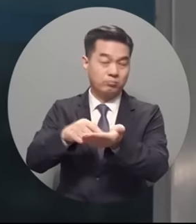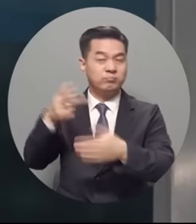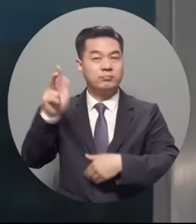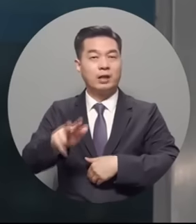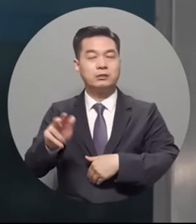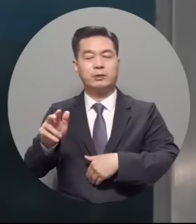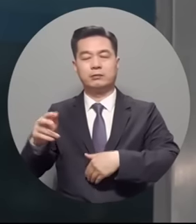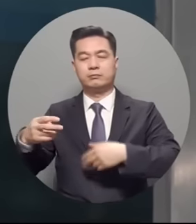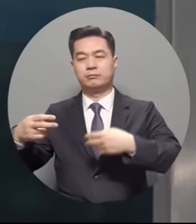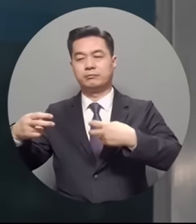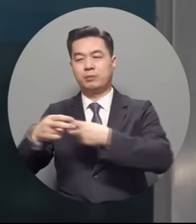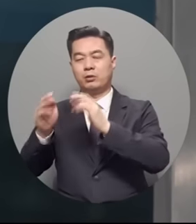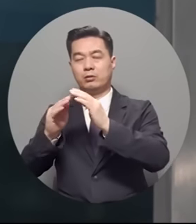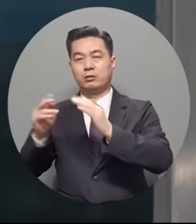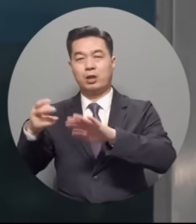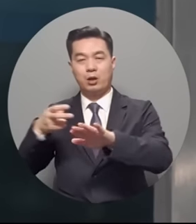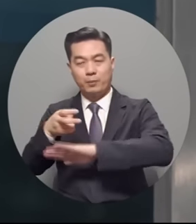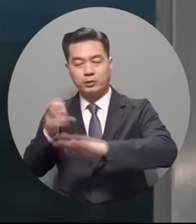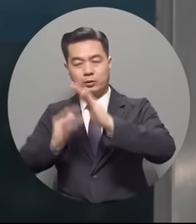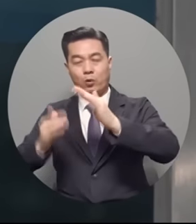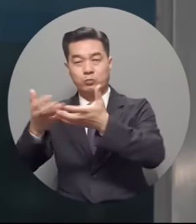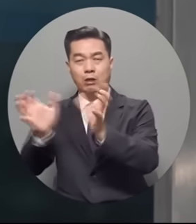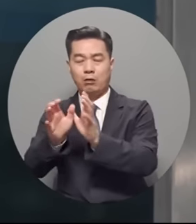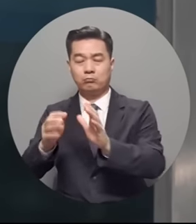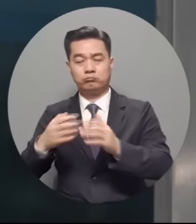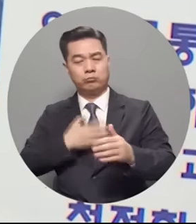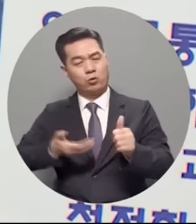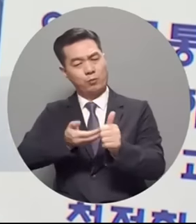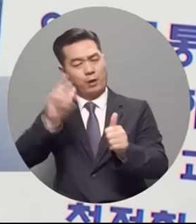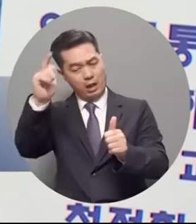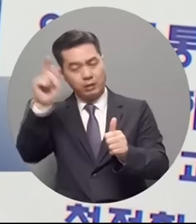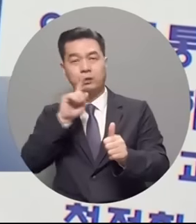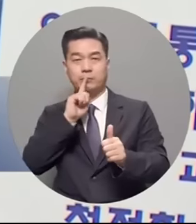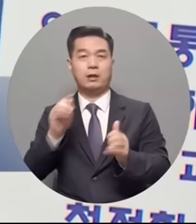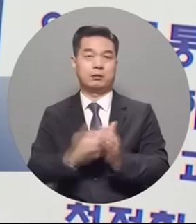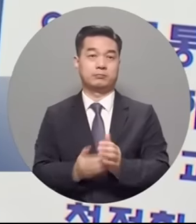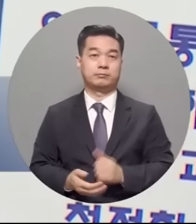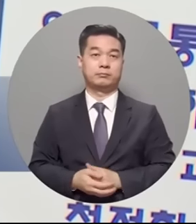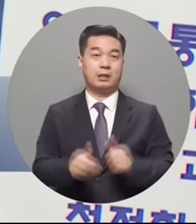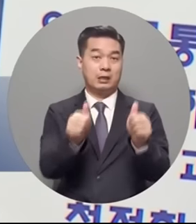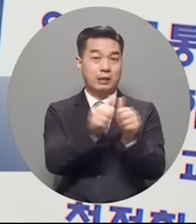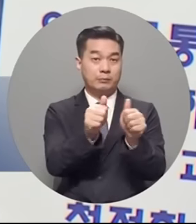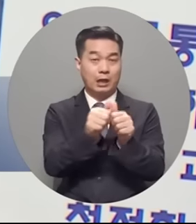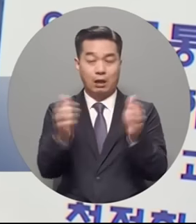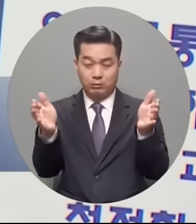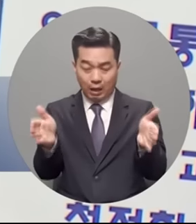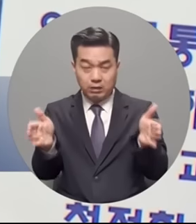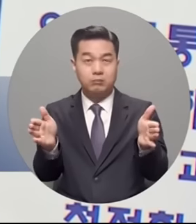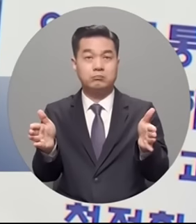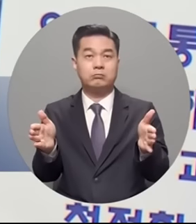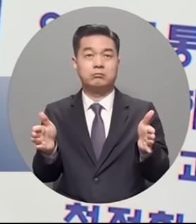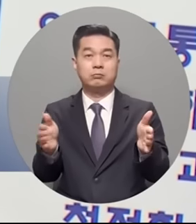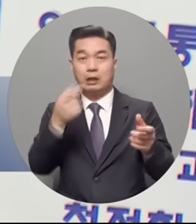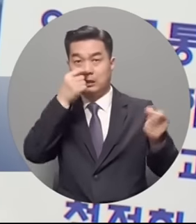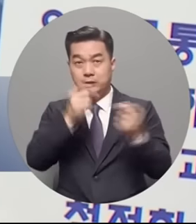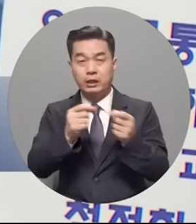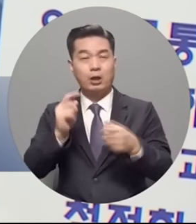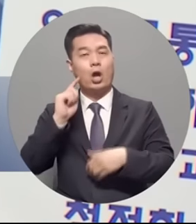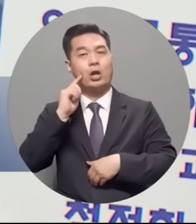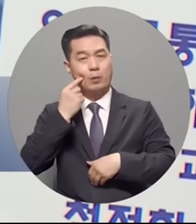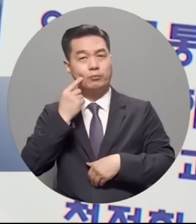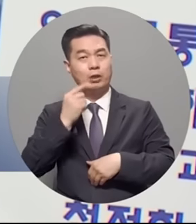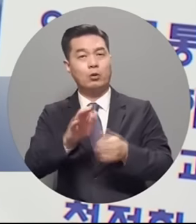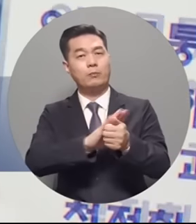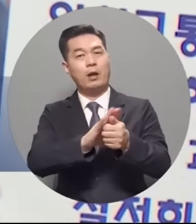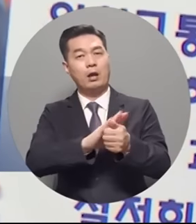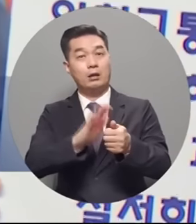측은 직장 내 괴롭힘이 아니라고 판단했습니다. 남자끼리 친해서 예뻐서 그렇게 한 것인데 뭐 이런 식의